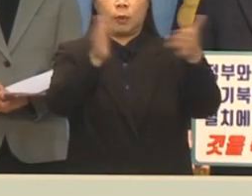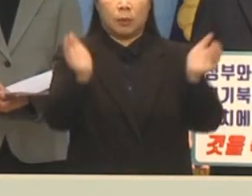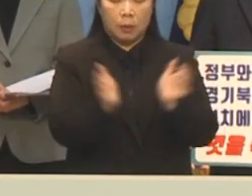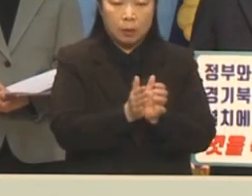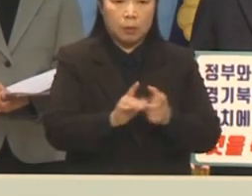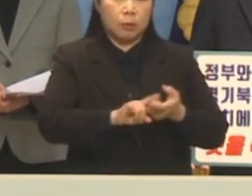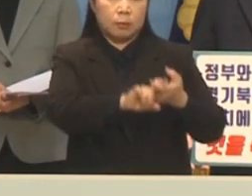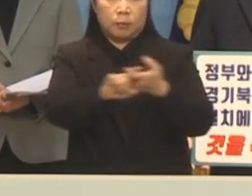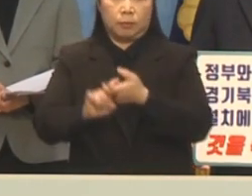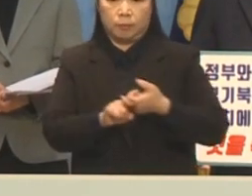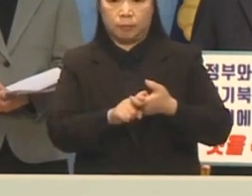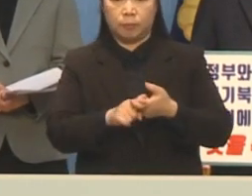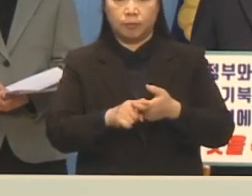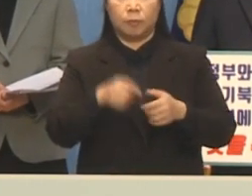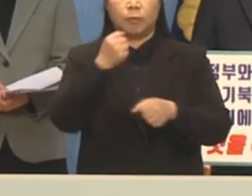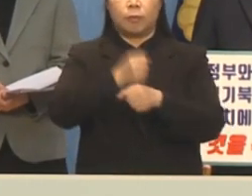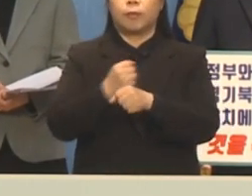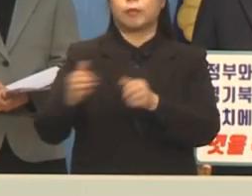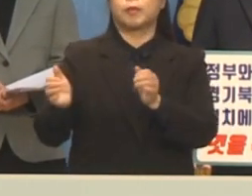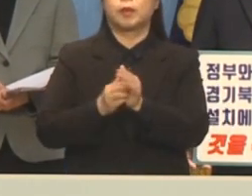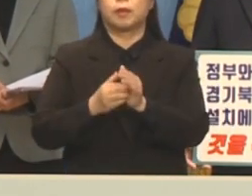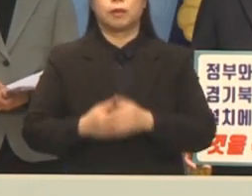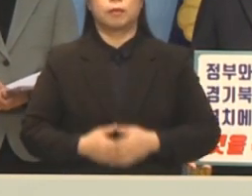지식인연대를 결성하였습니다.